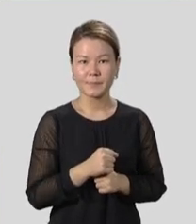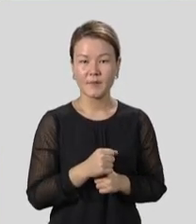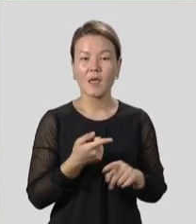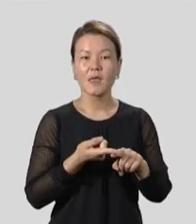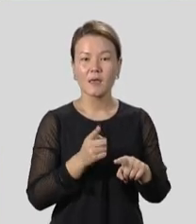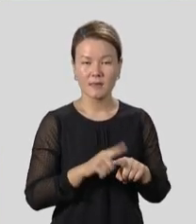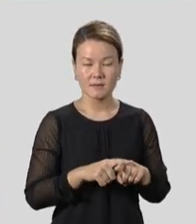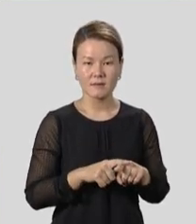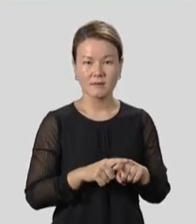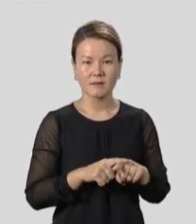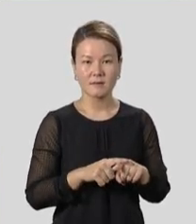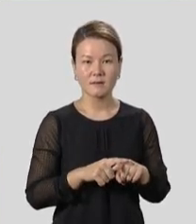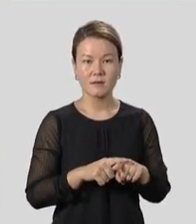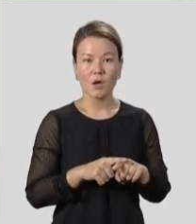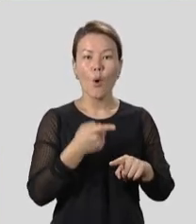Это